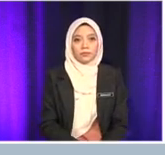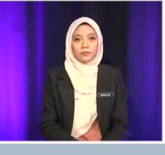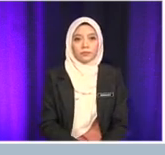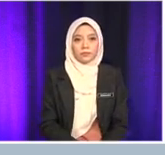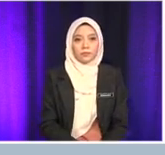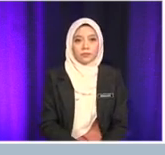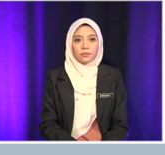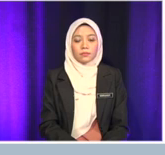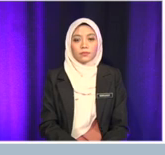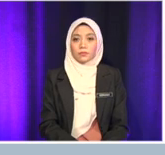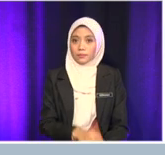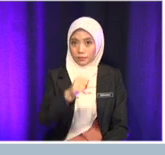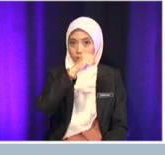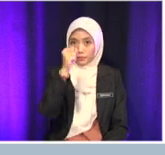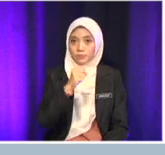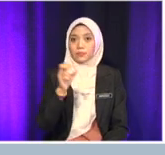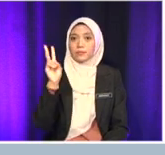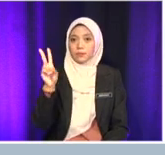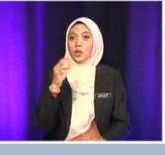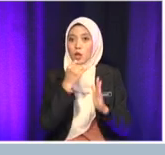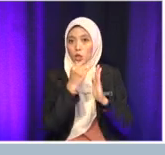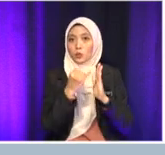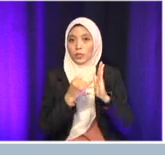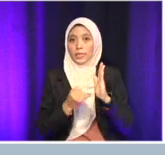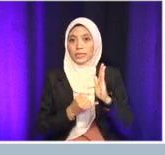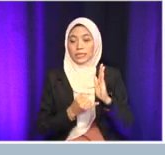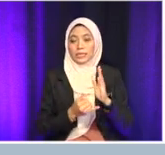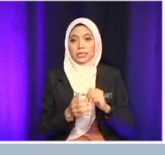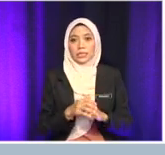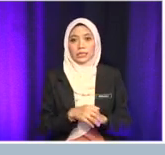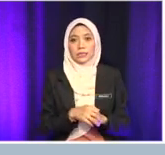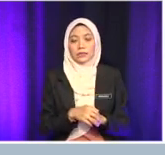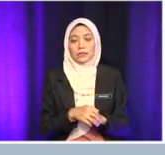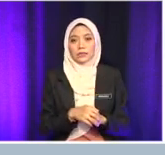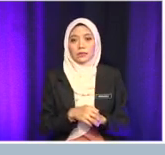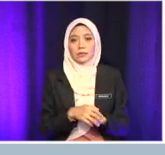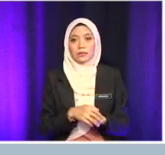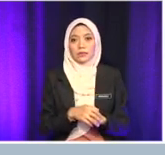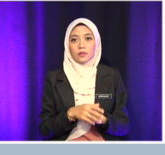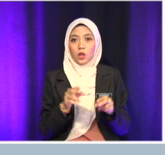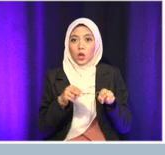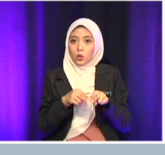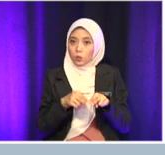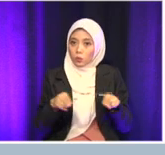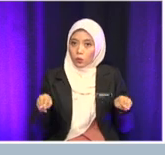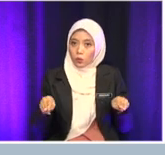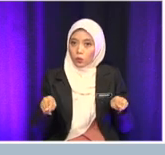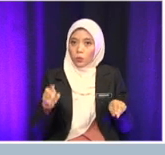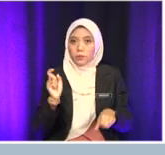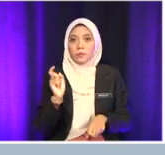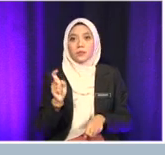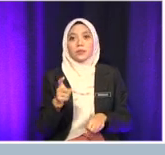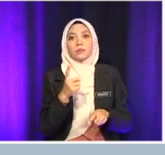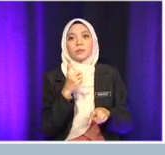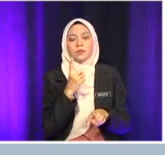Katakanlah soal yang kedua minta pula kita lukis sebelum itu kita boleh lihat Kak sini ukuran untuk Mesti betul dan setiap